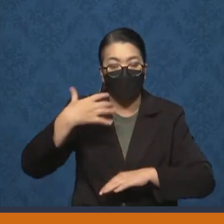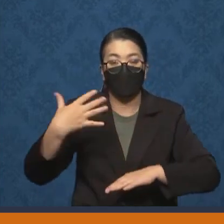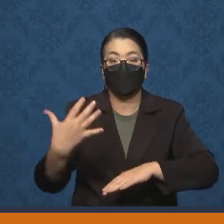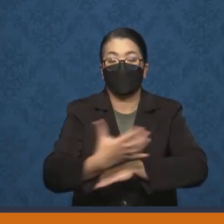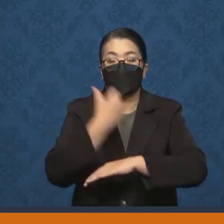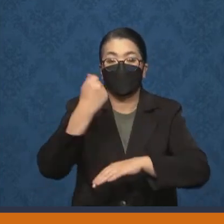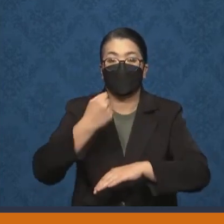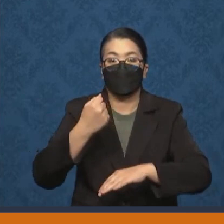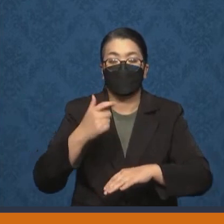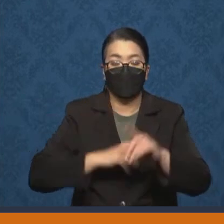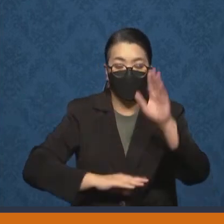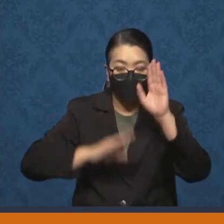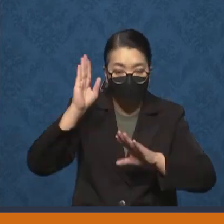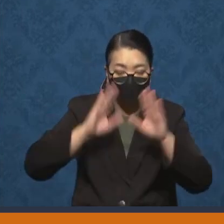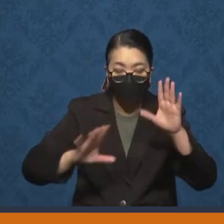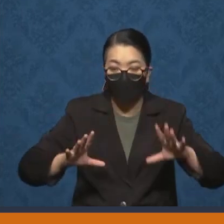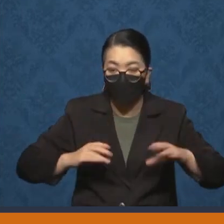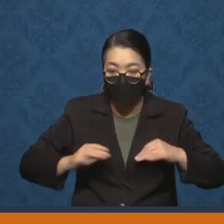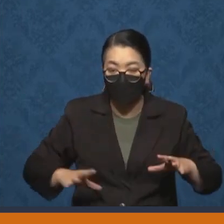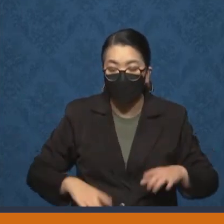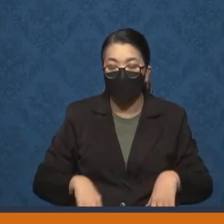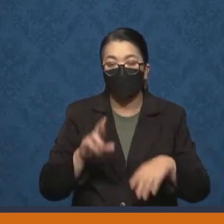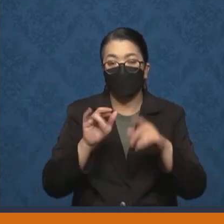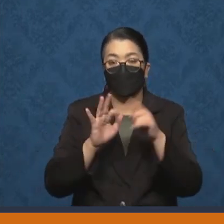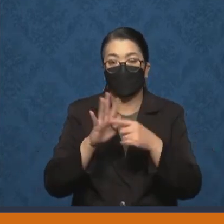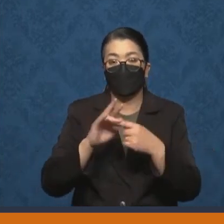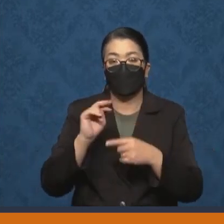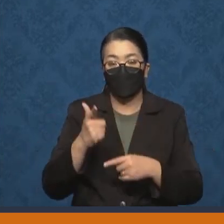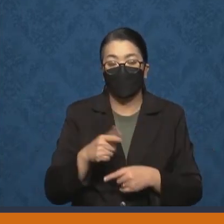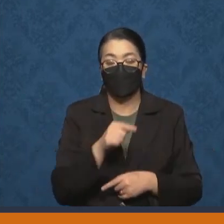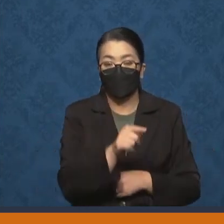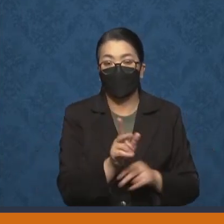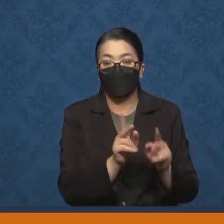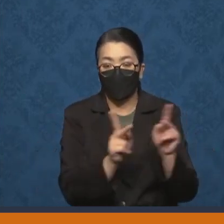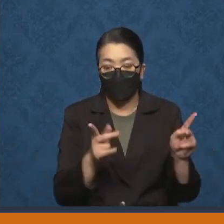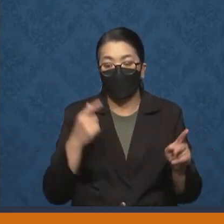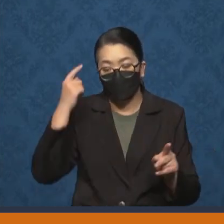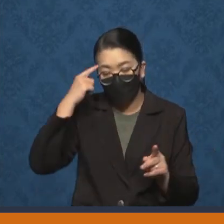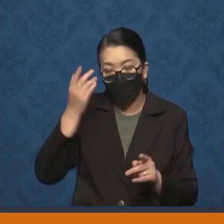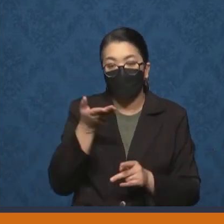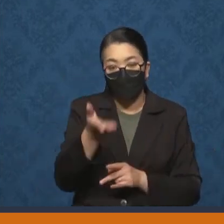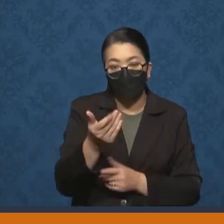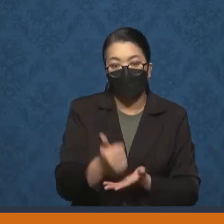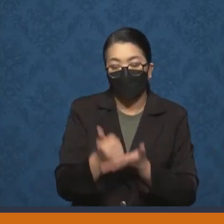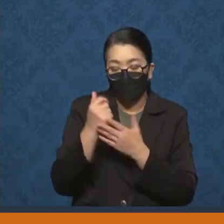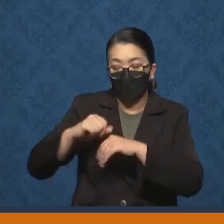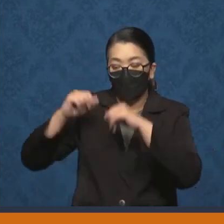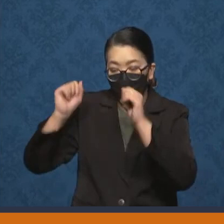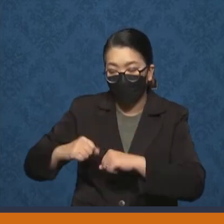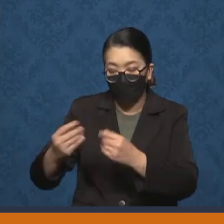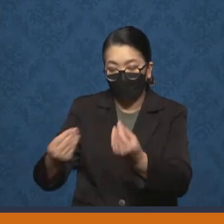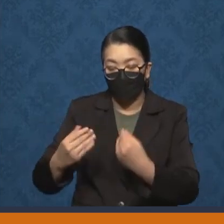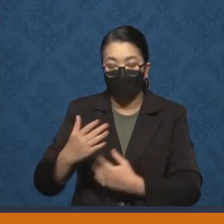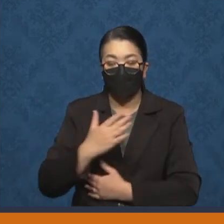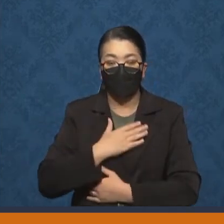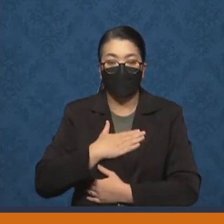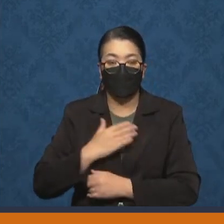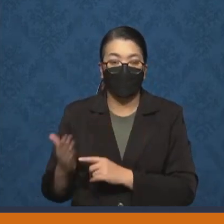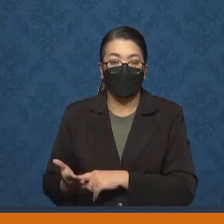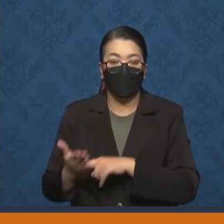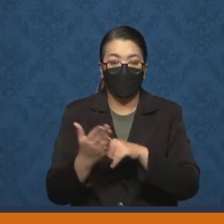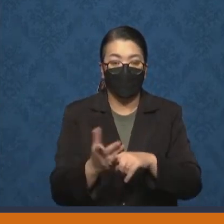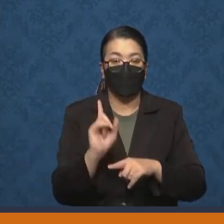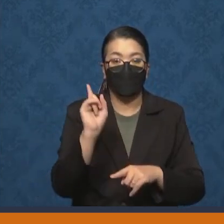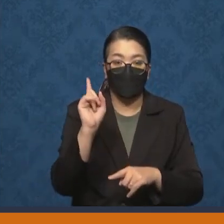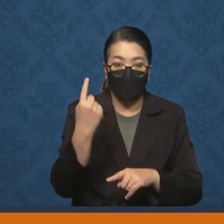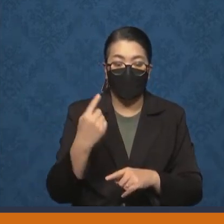ด้วยการโหวตไม่เห็นด้วยกับร่างของกรรมธิการและหันมาโหวตเห็นด้วยกับร่าง ที่ผมและเพื่อนสมาชิกส.ส.รังสิมันโรมได้